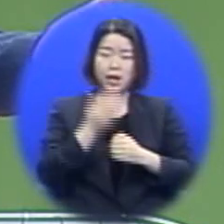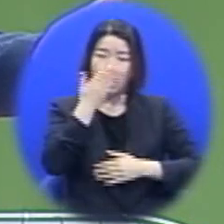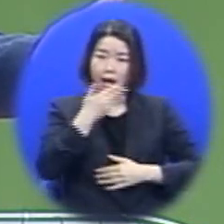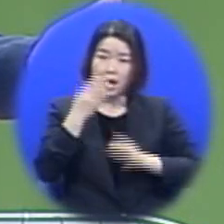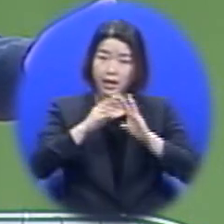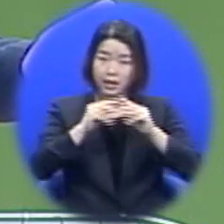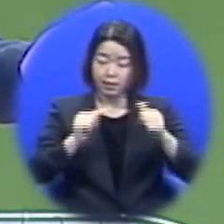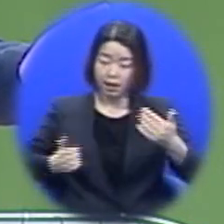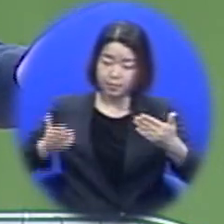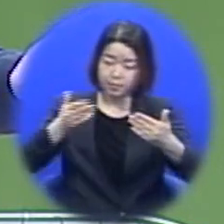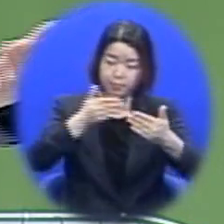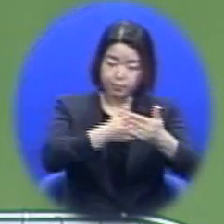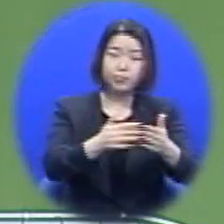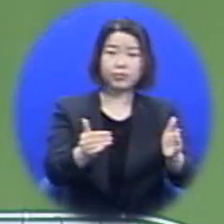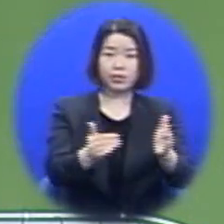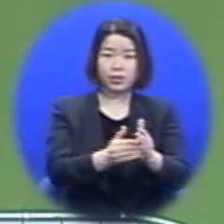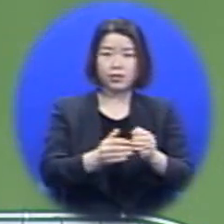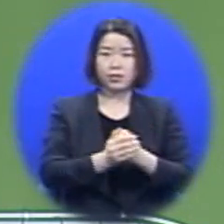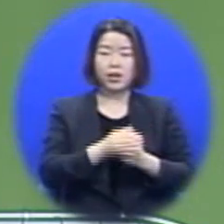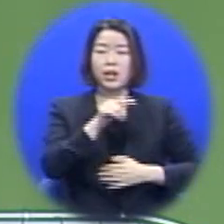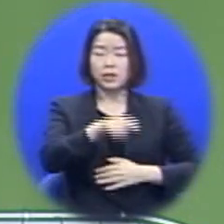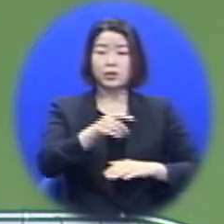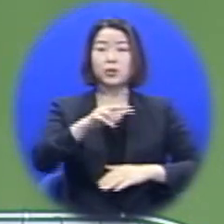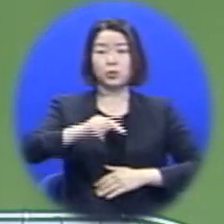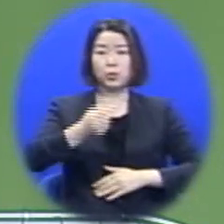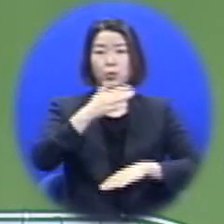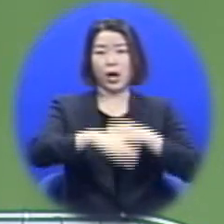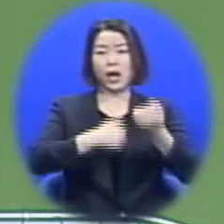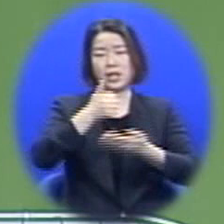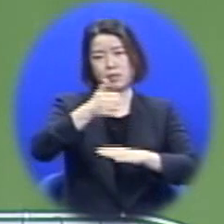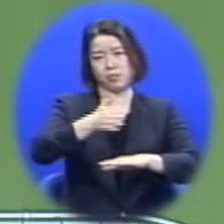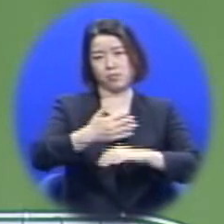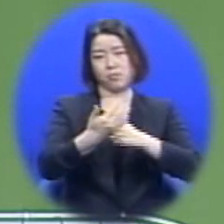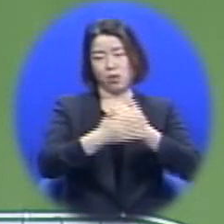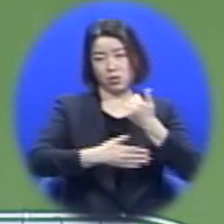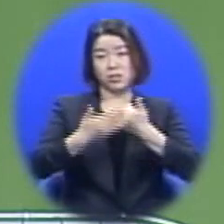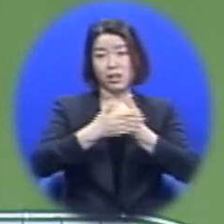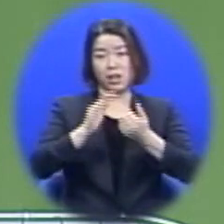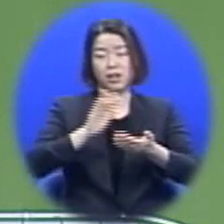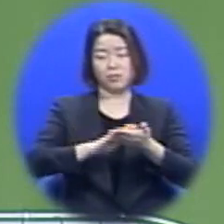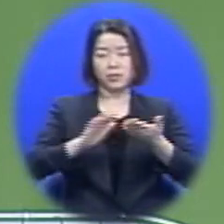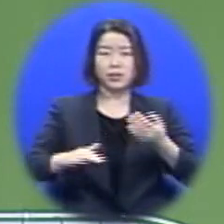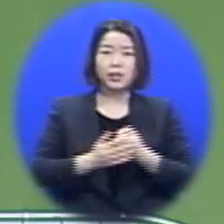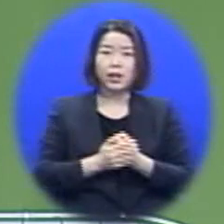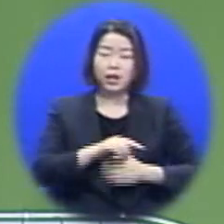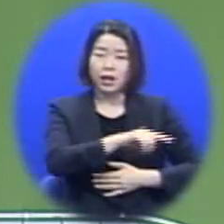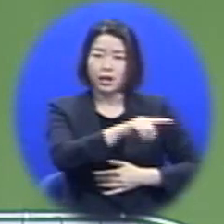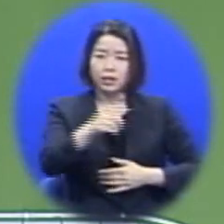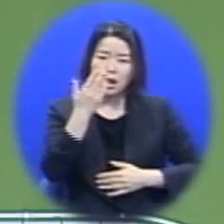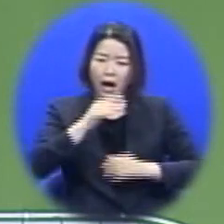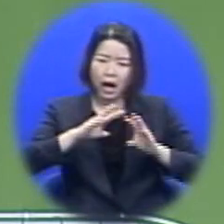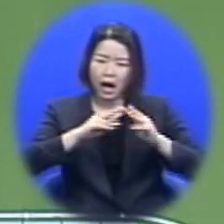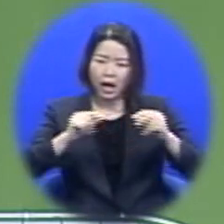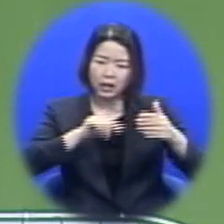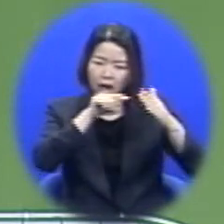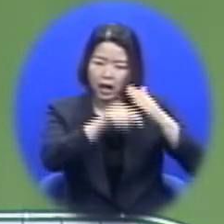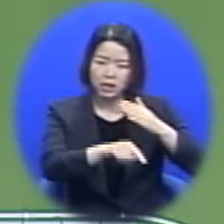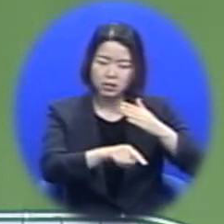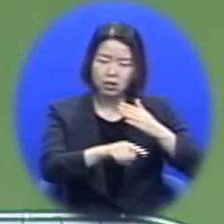들어갔습니다. 그것도 하나님의 은혜죠. 그런데 가나안 땅에 들어가서 그들은 우상 숭배에